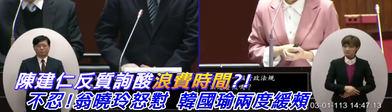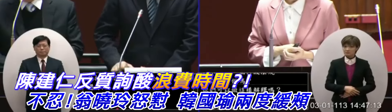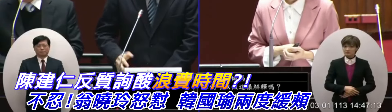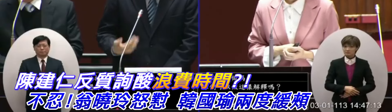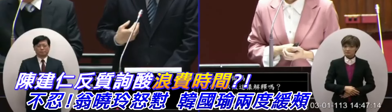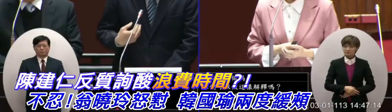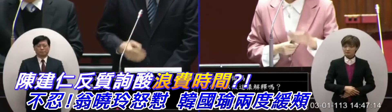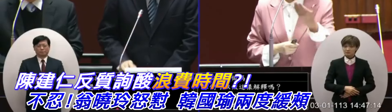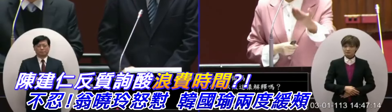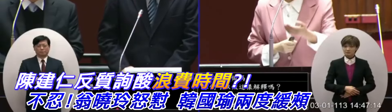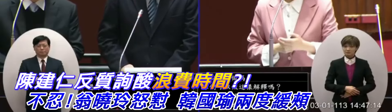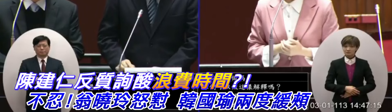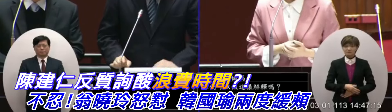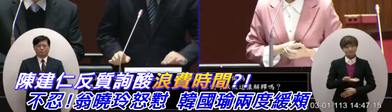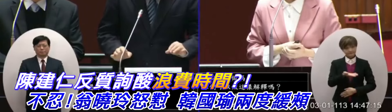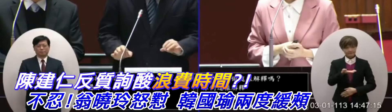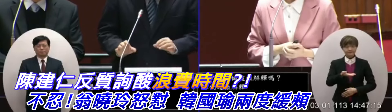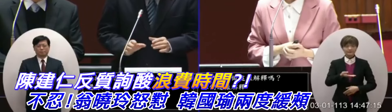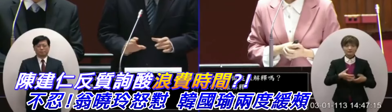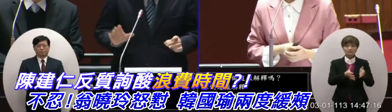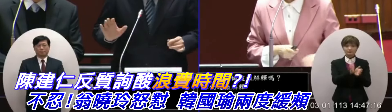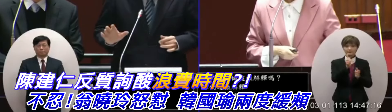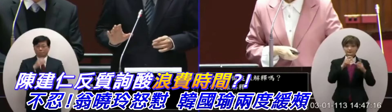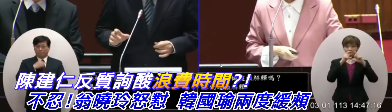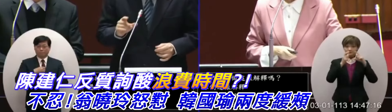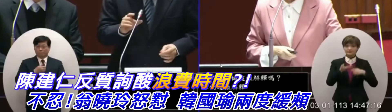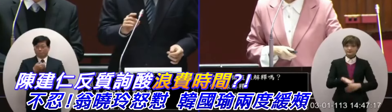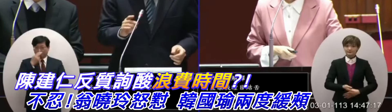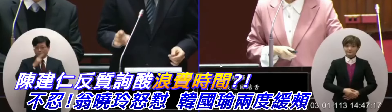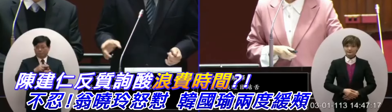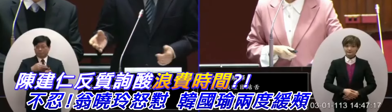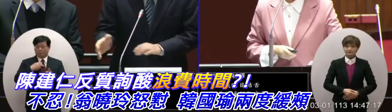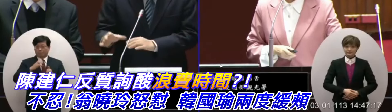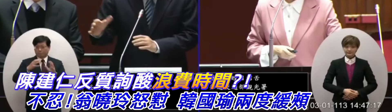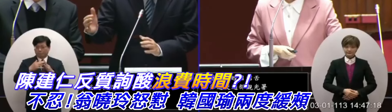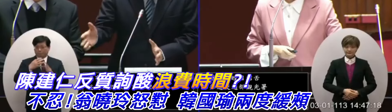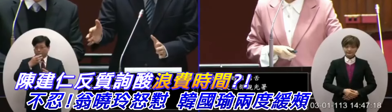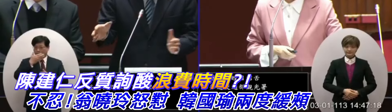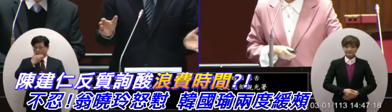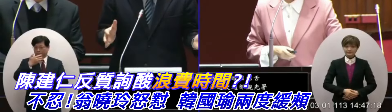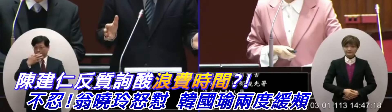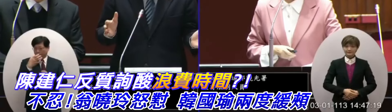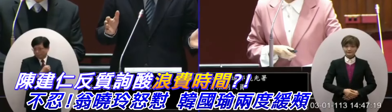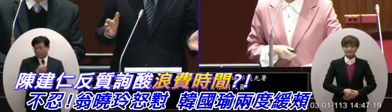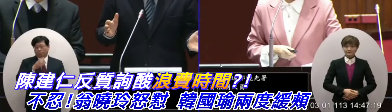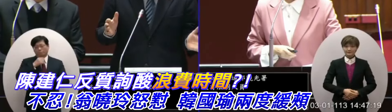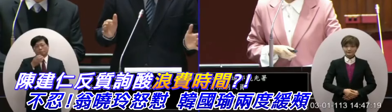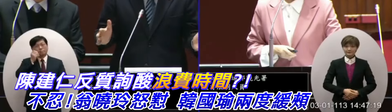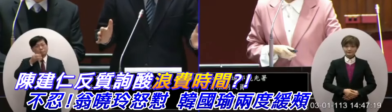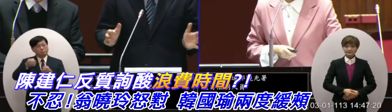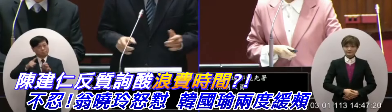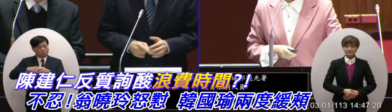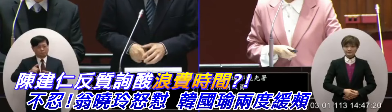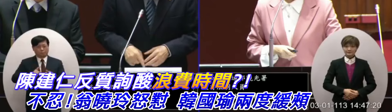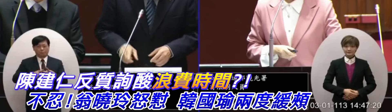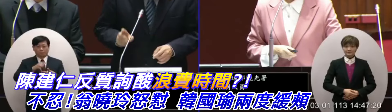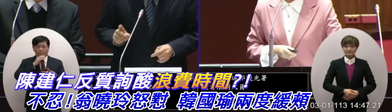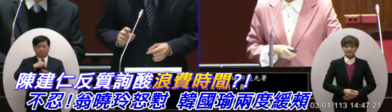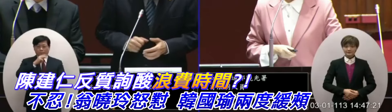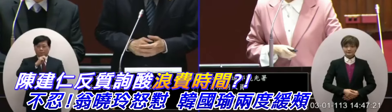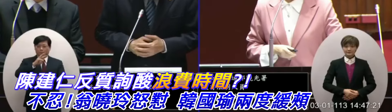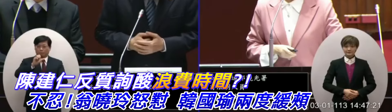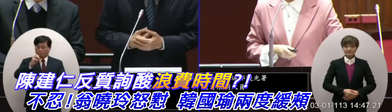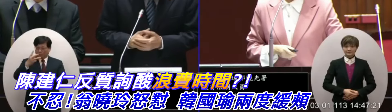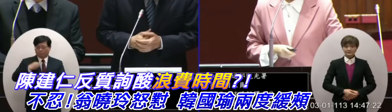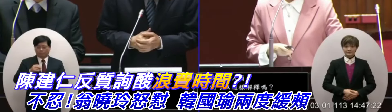吗？ OK， 好，请部长回答。 损害国家利益我刚才已经谈到了啦，就是观光逆差跟像 N503 嘛。那